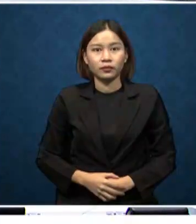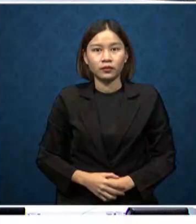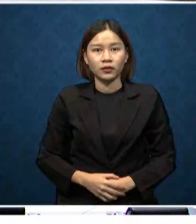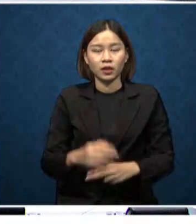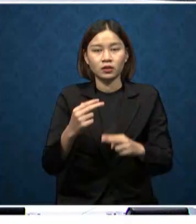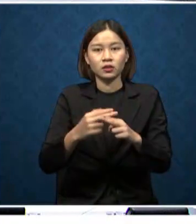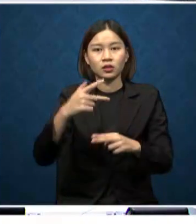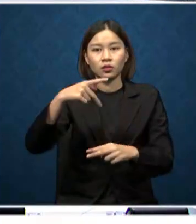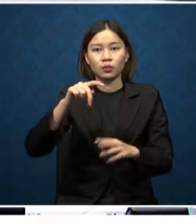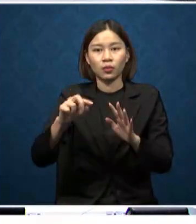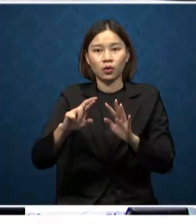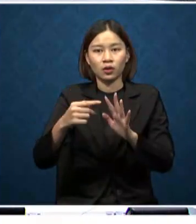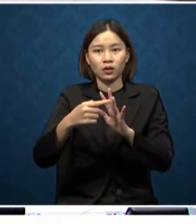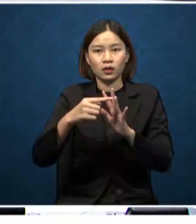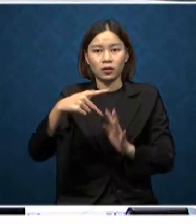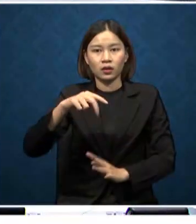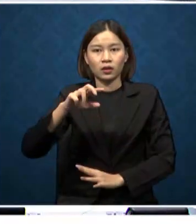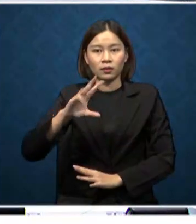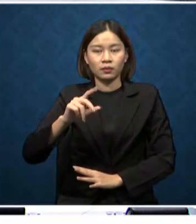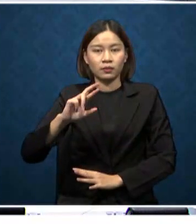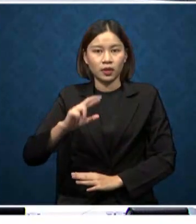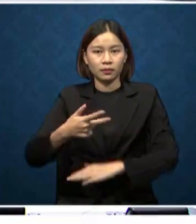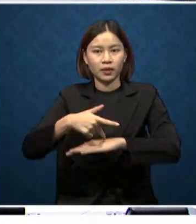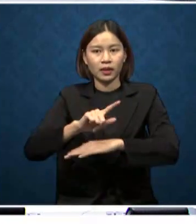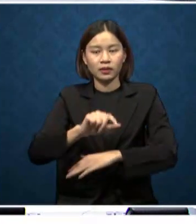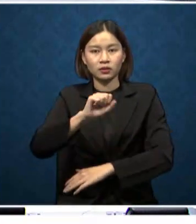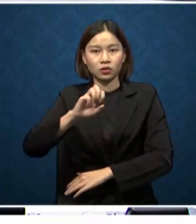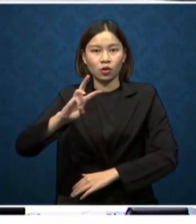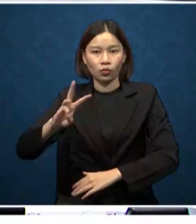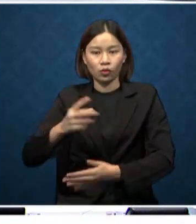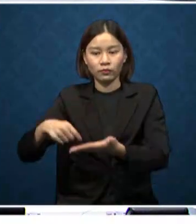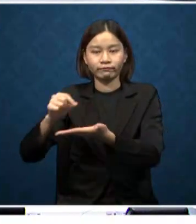รเพชรวิชิตชลชัยประธานวุฒิสภา